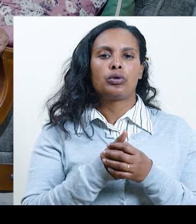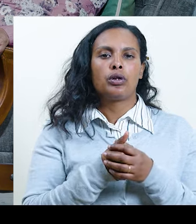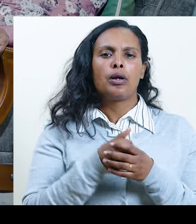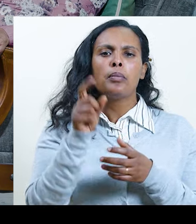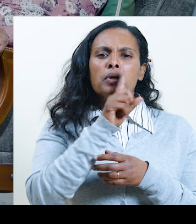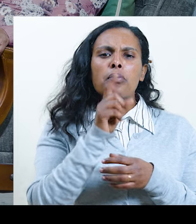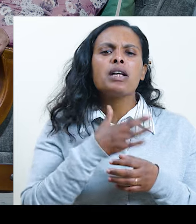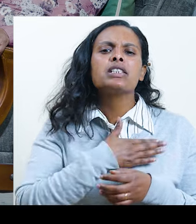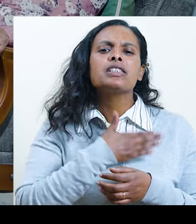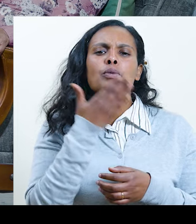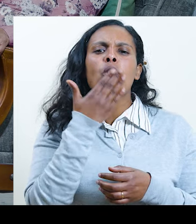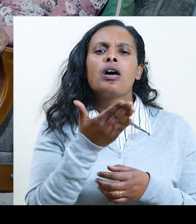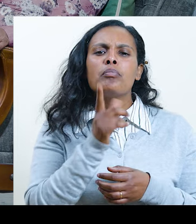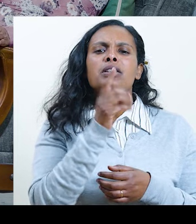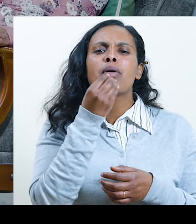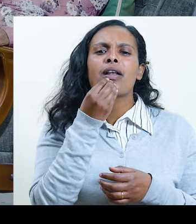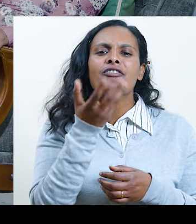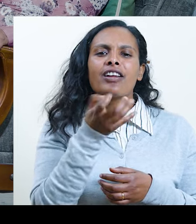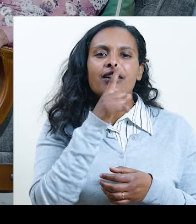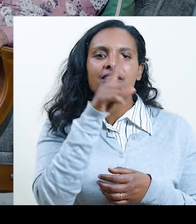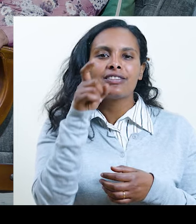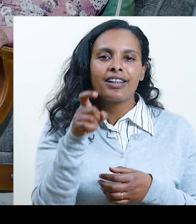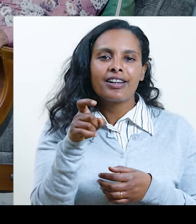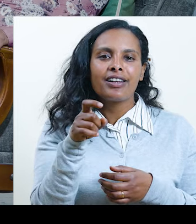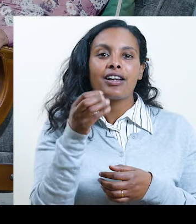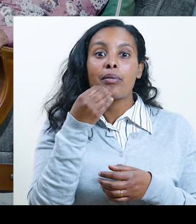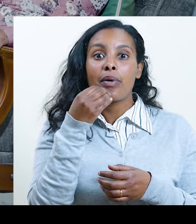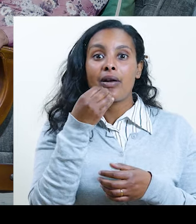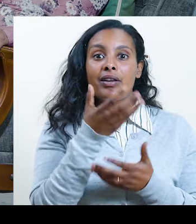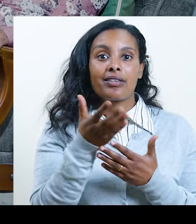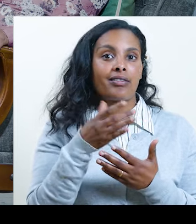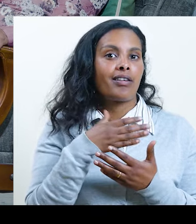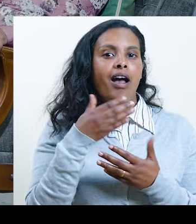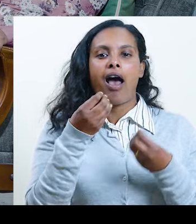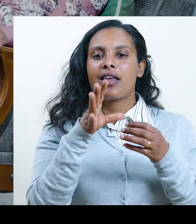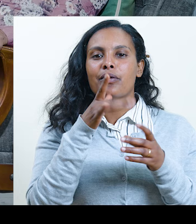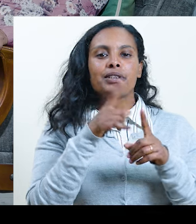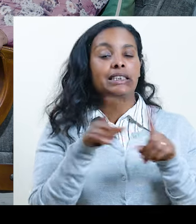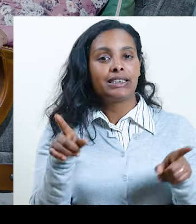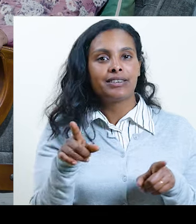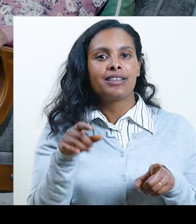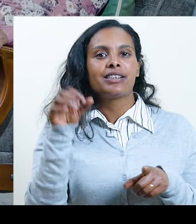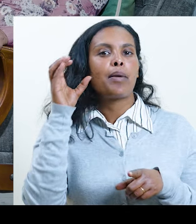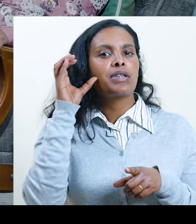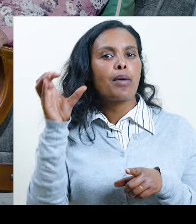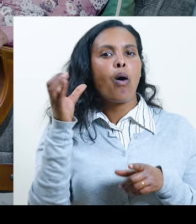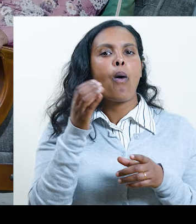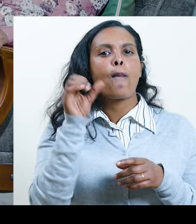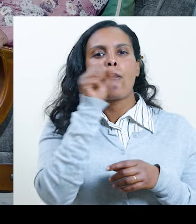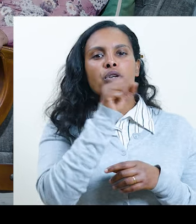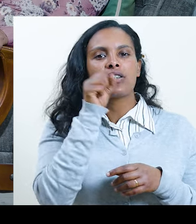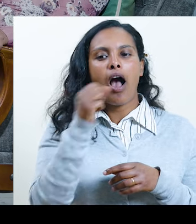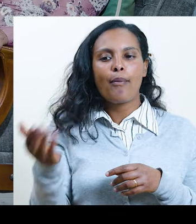ነበሩና ምንድነው የሚያስደስተሽ ምን መብላት ትፈልጊያለሽ ሲሉኝ የምበላው ነገሮችን አላጣሁኝም ግን